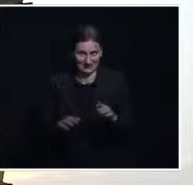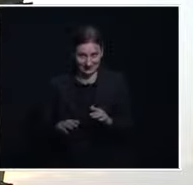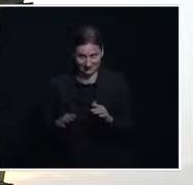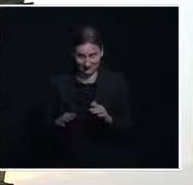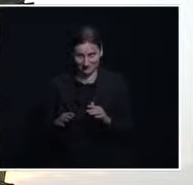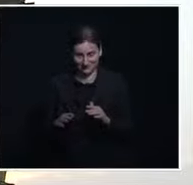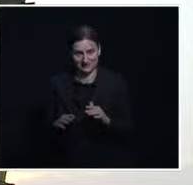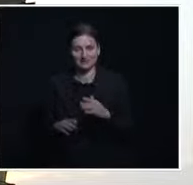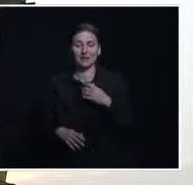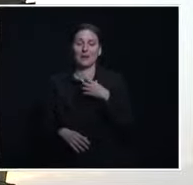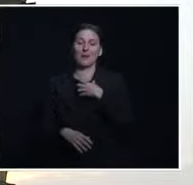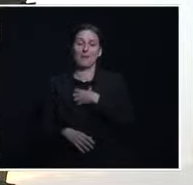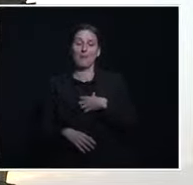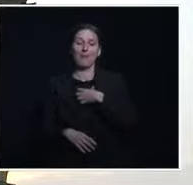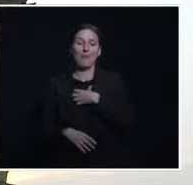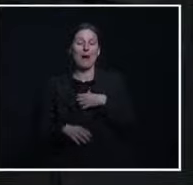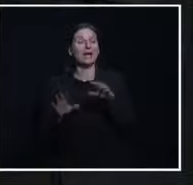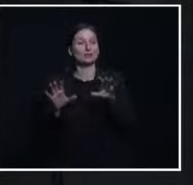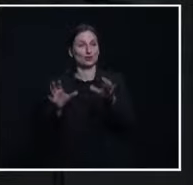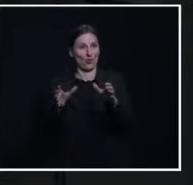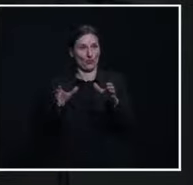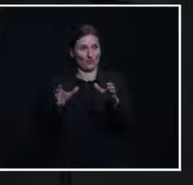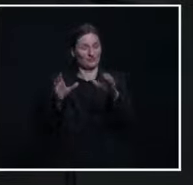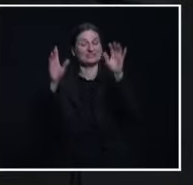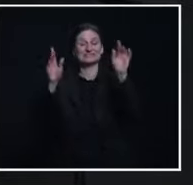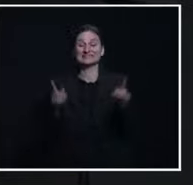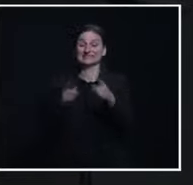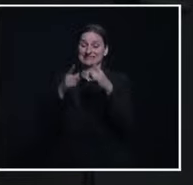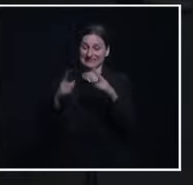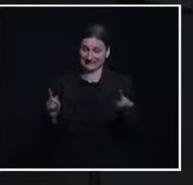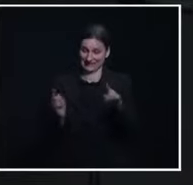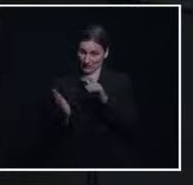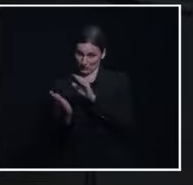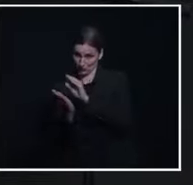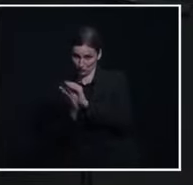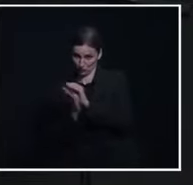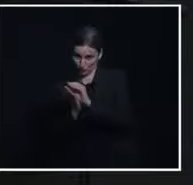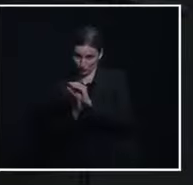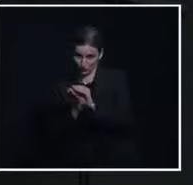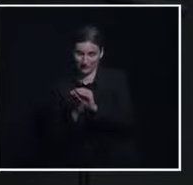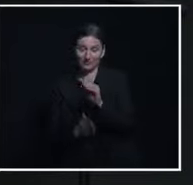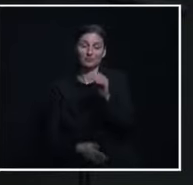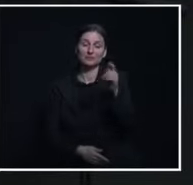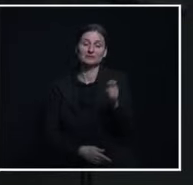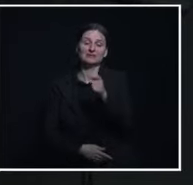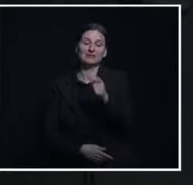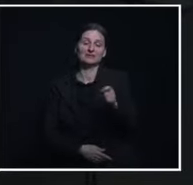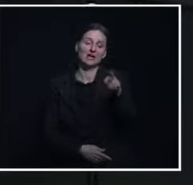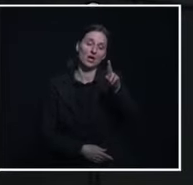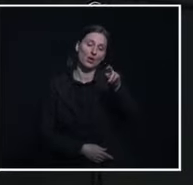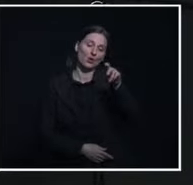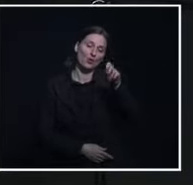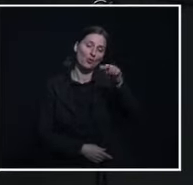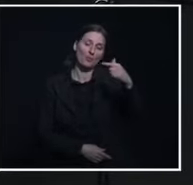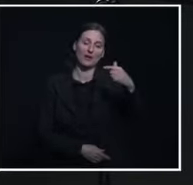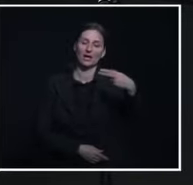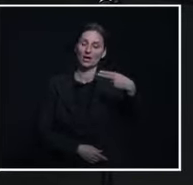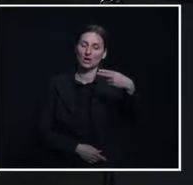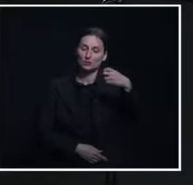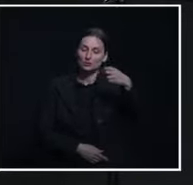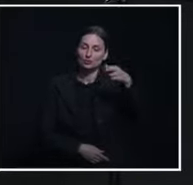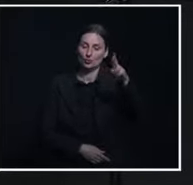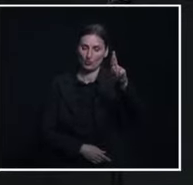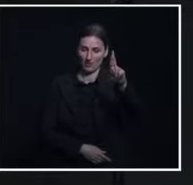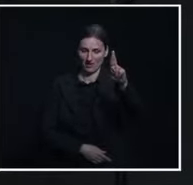Chors des Bayerischen Rundfunks. Und das Lied heißt Singen und geschrieben und es wird dirigiert von Rupert Huber. Und darin, Herr